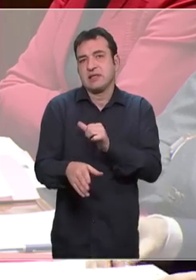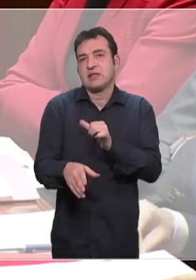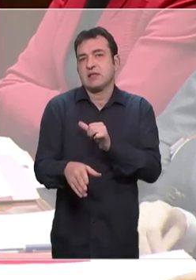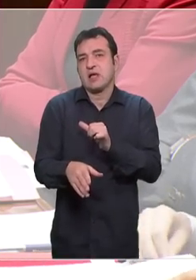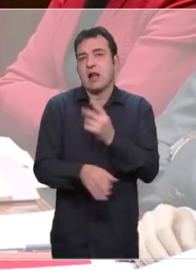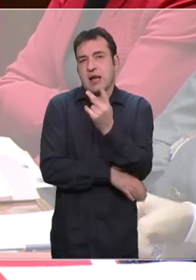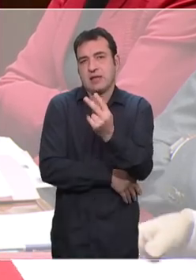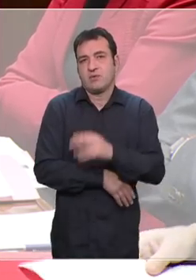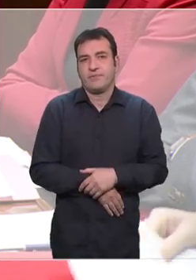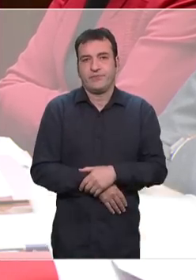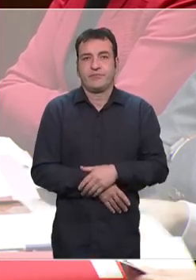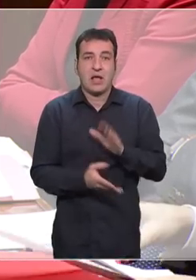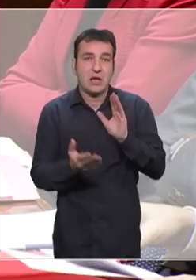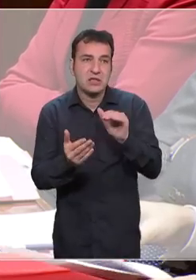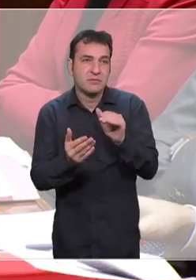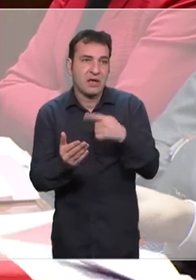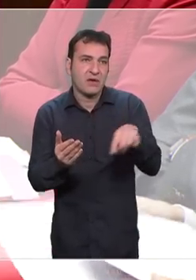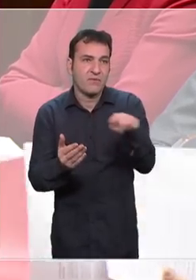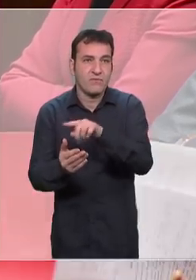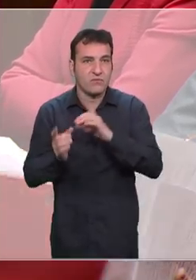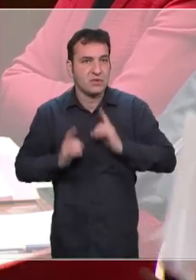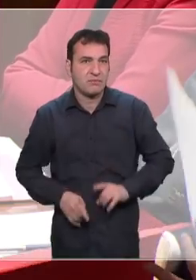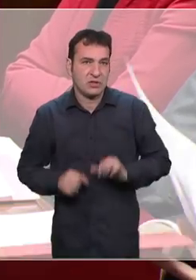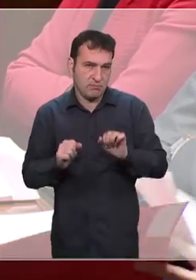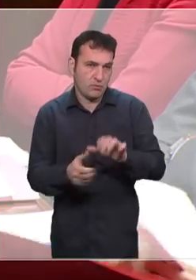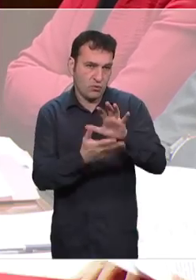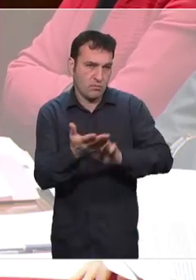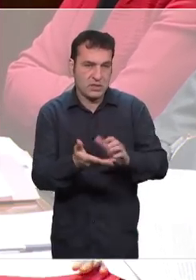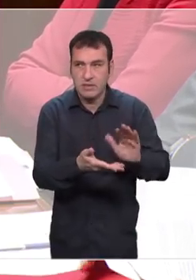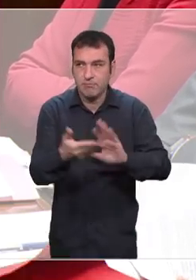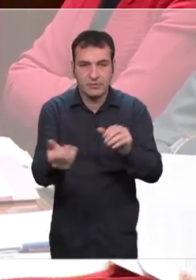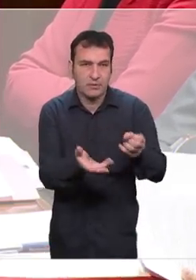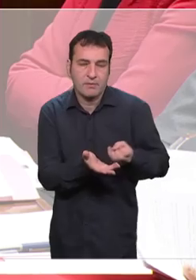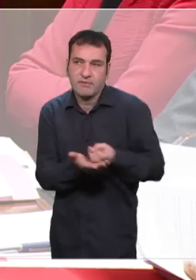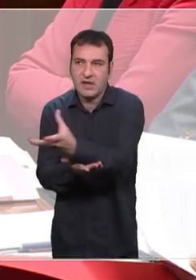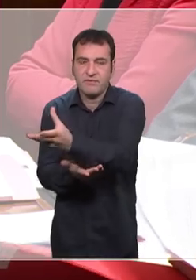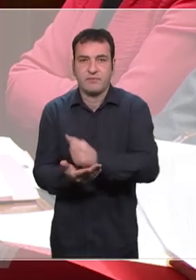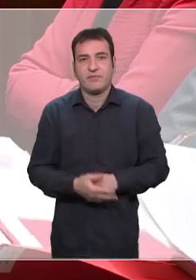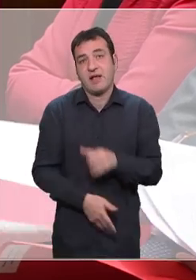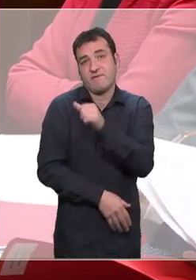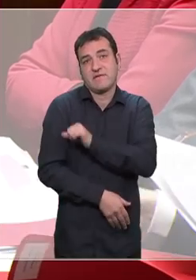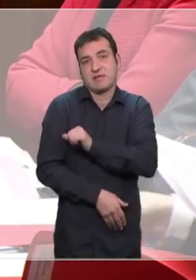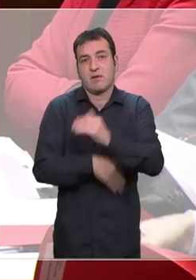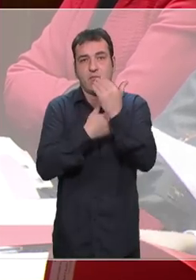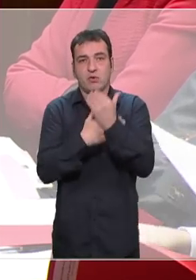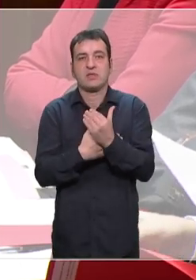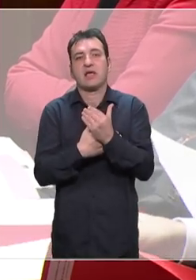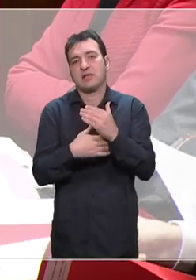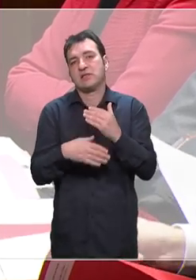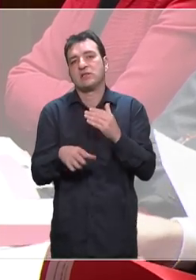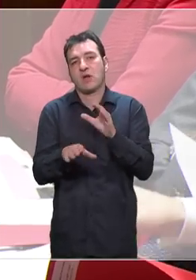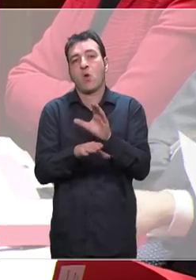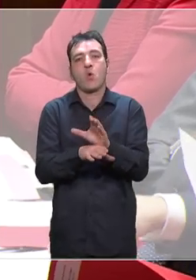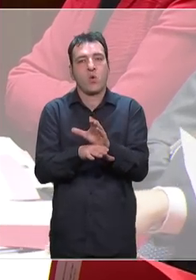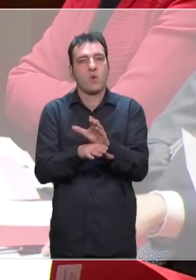députés, que vous pourrez être en relais dans vos circonscriptions de ce message. La vaccination protège notamment contre les formes graves de ces deux